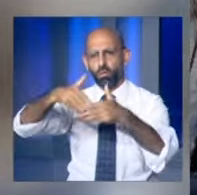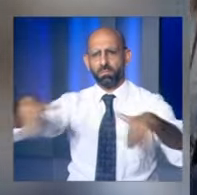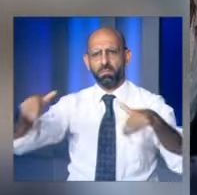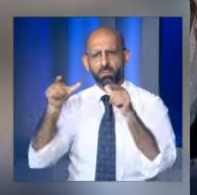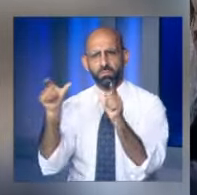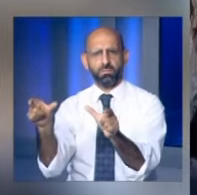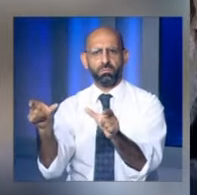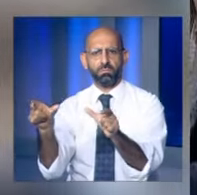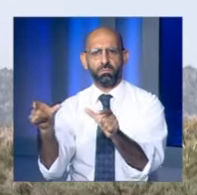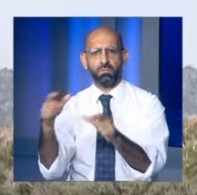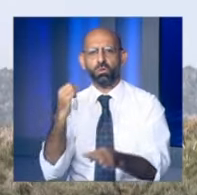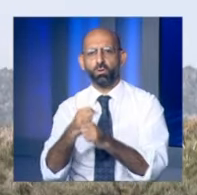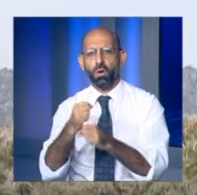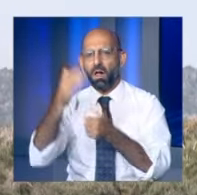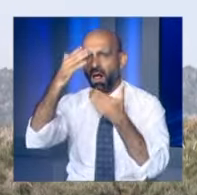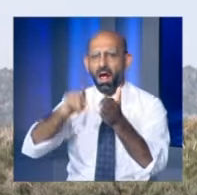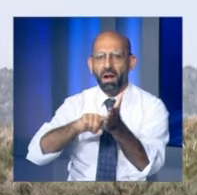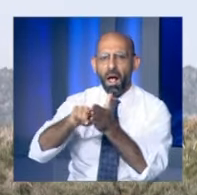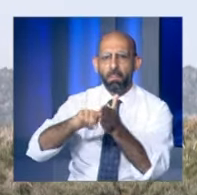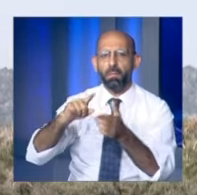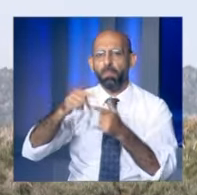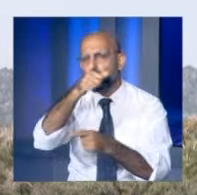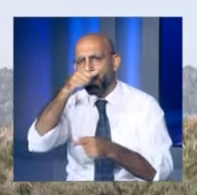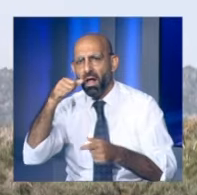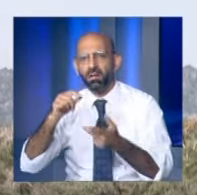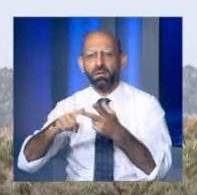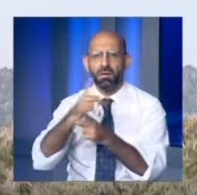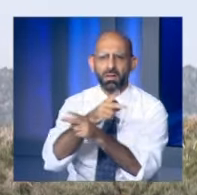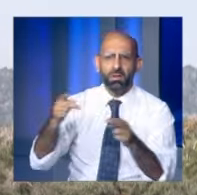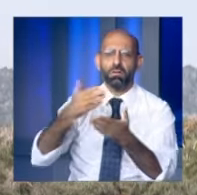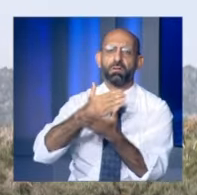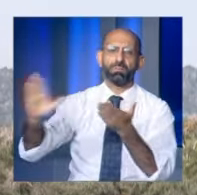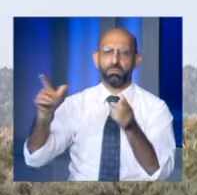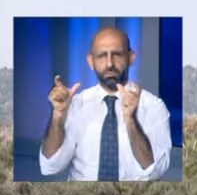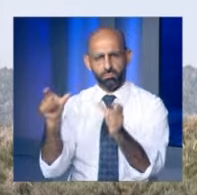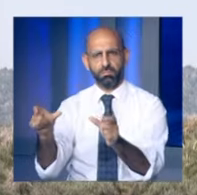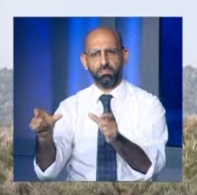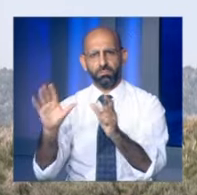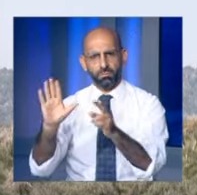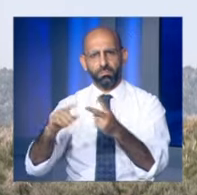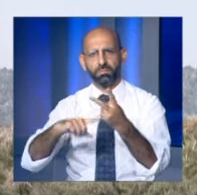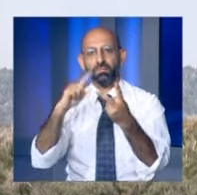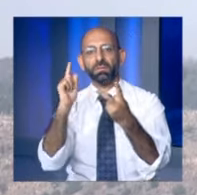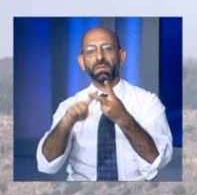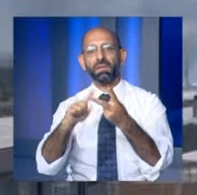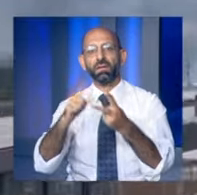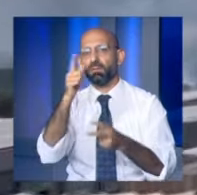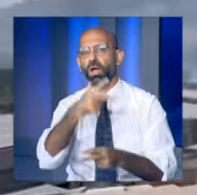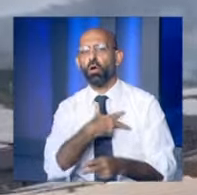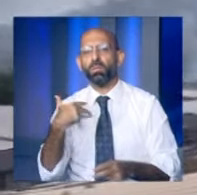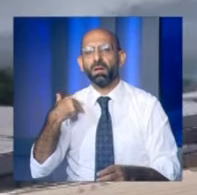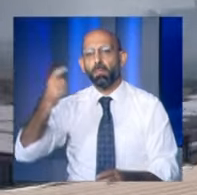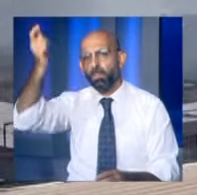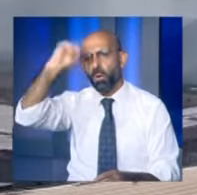البقاع والجنوب، لكن ذلك سيخلق فراغا في عمليات مكافحة الإرهاب والمخدرات وتهريب الأشخاص. الخيار